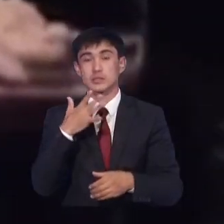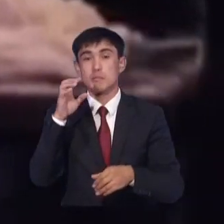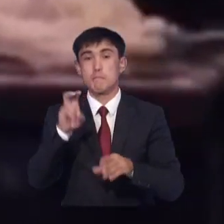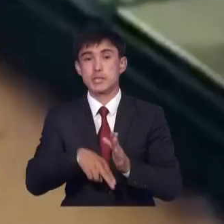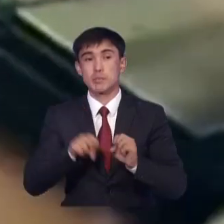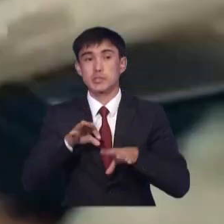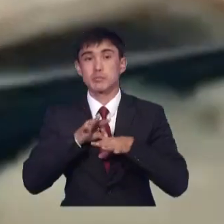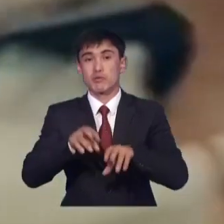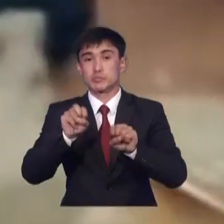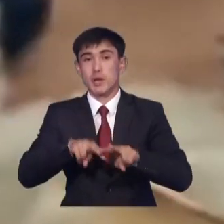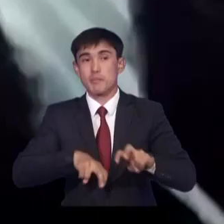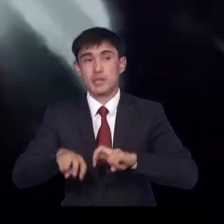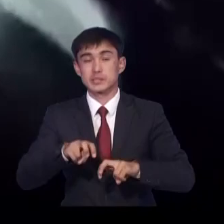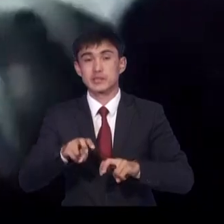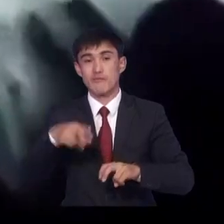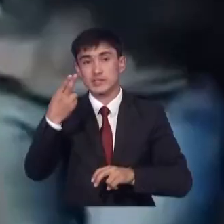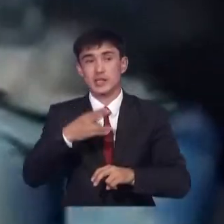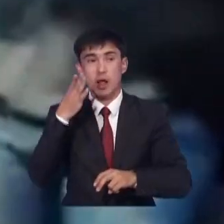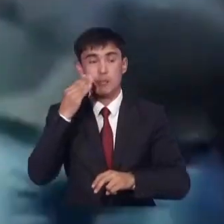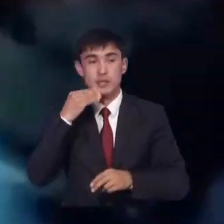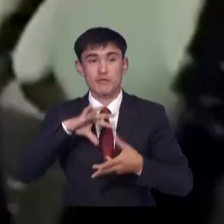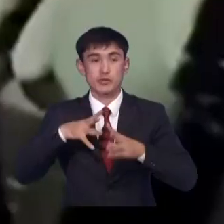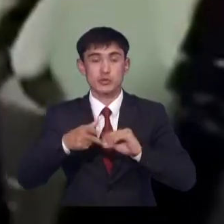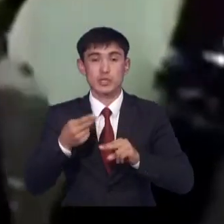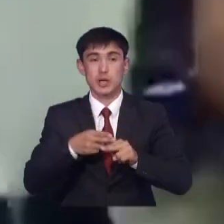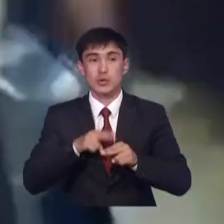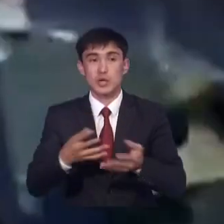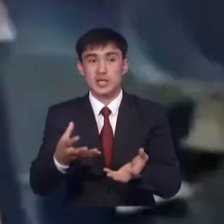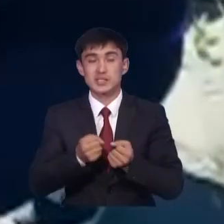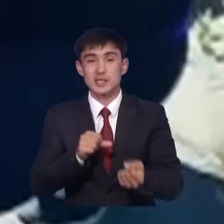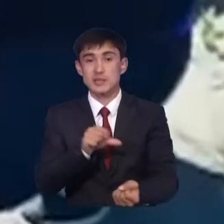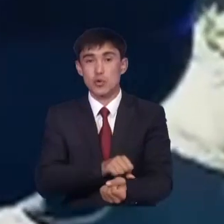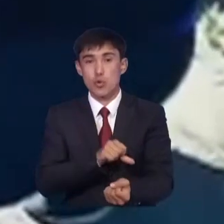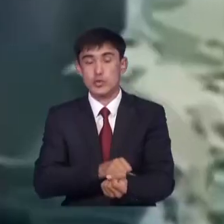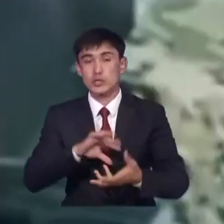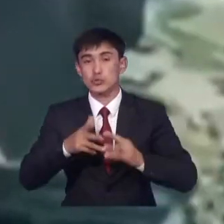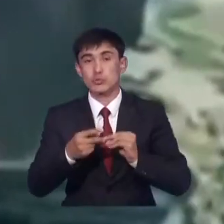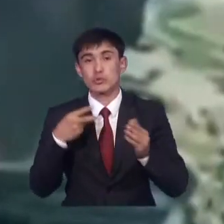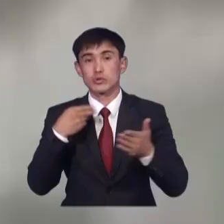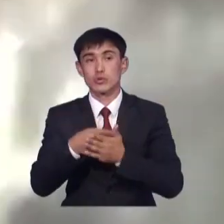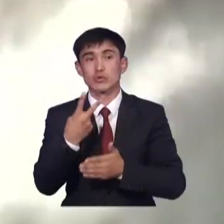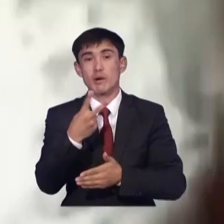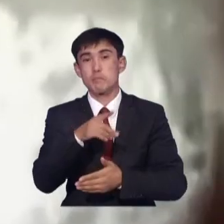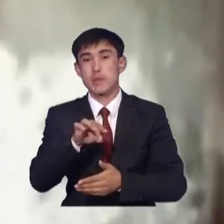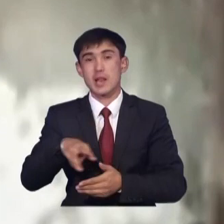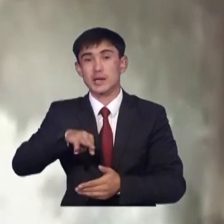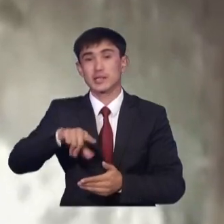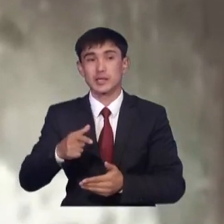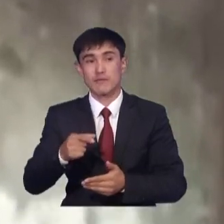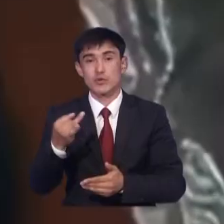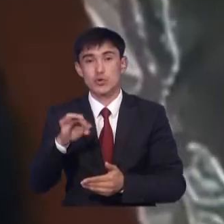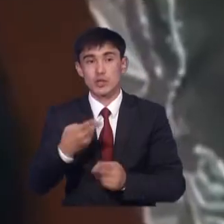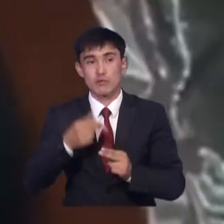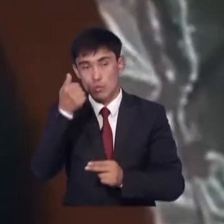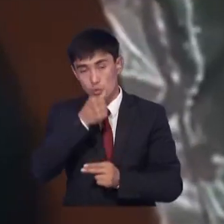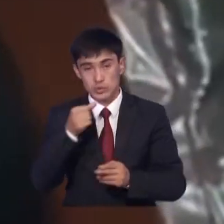безопасности провел спецоперацию в Астане и Алматы, в результате которой изъяты наркотики на сумму до 2 миллиардов тенге. В июле